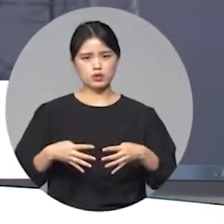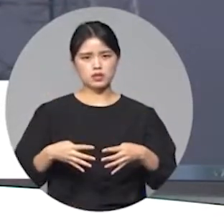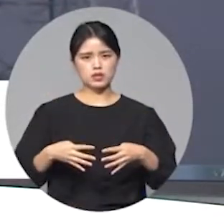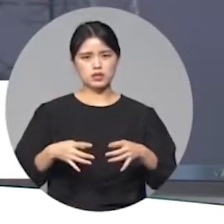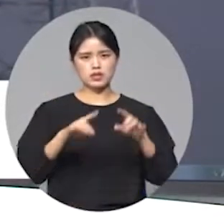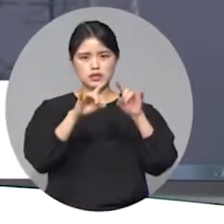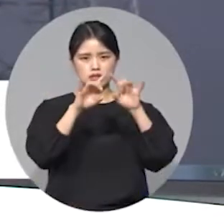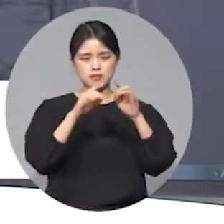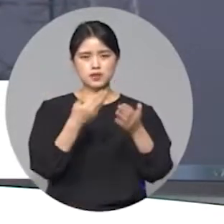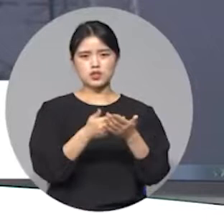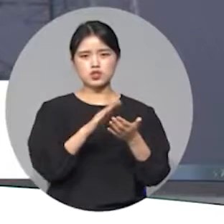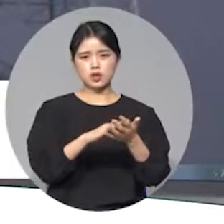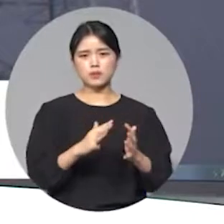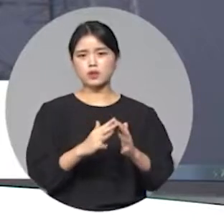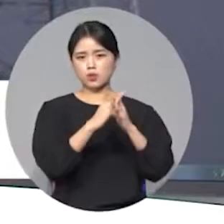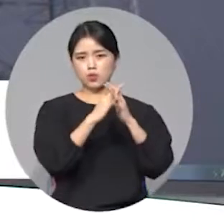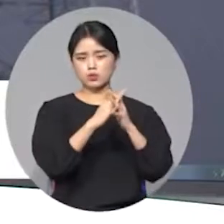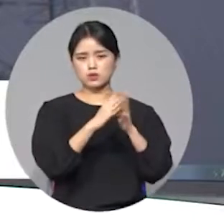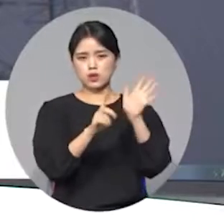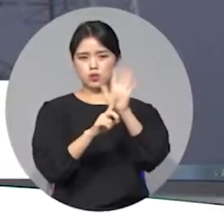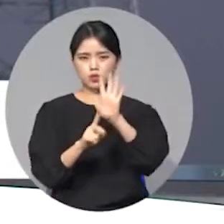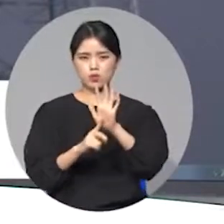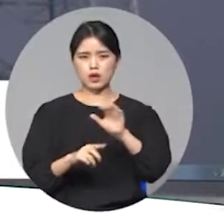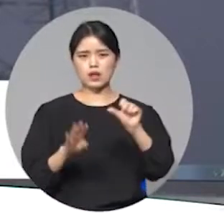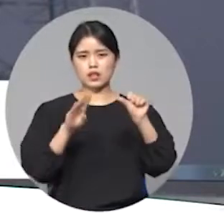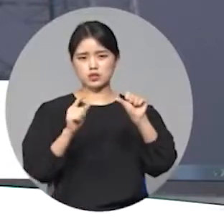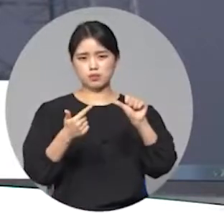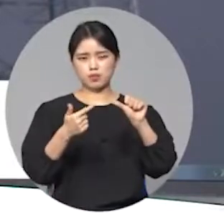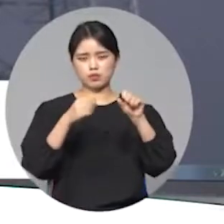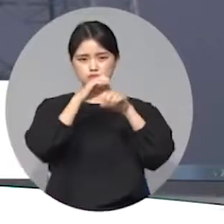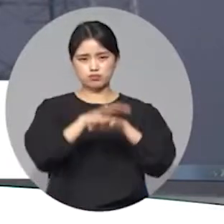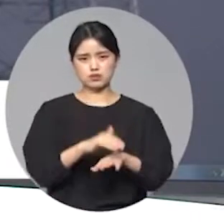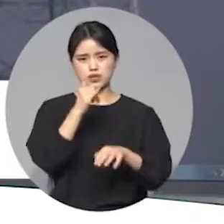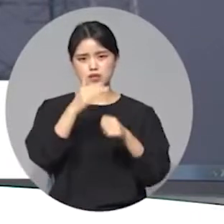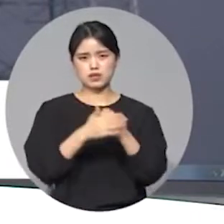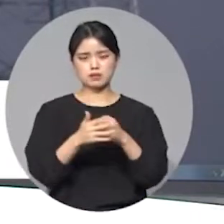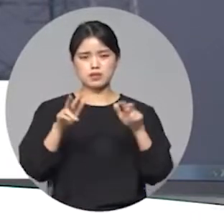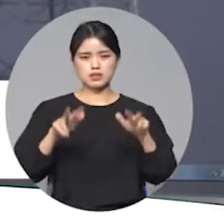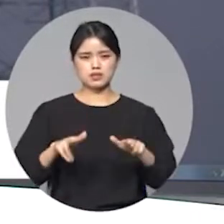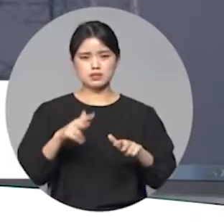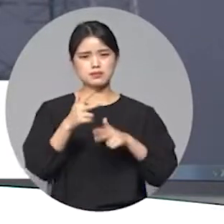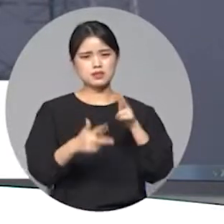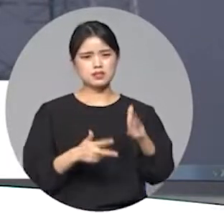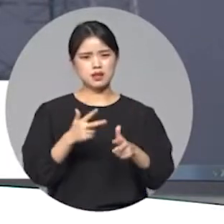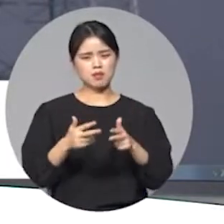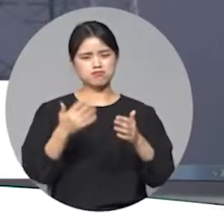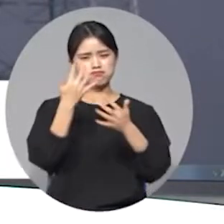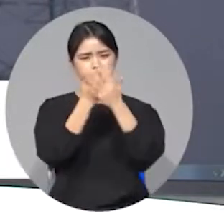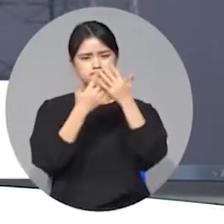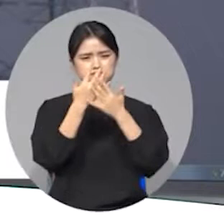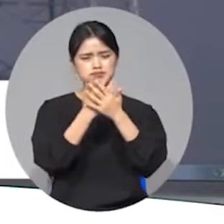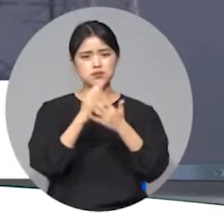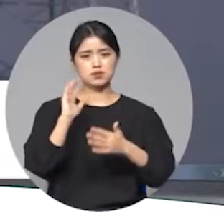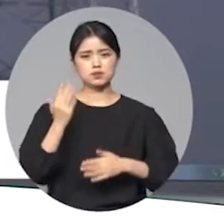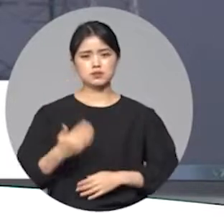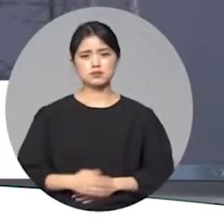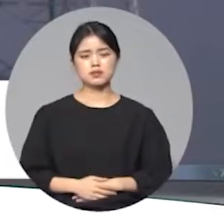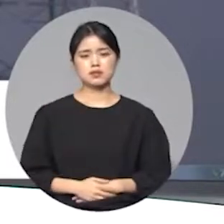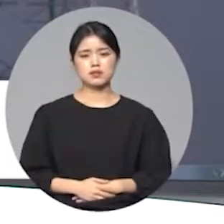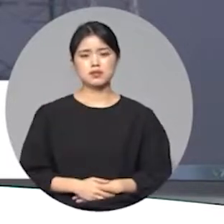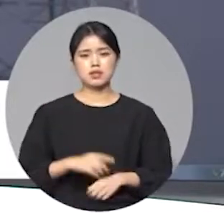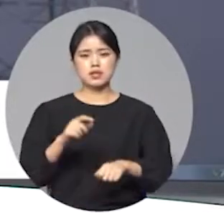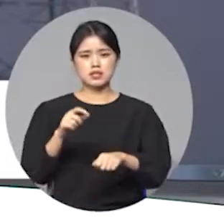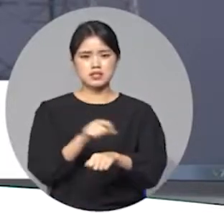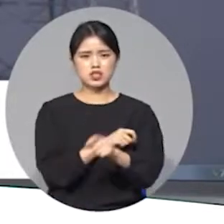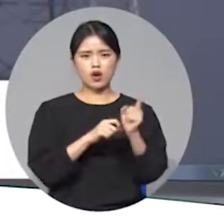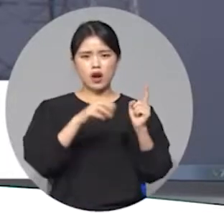이 송변전 설비공사 입찰이 5번이나 무산되면서 현재는 이 사업 자체를 기약할 수 없는 상황입니다. 특정